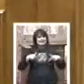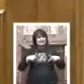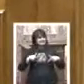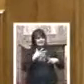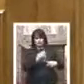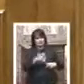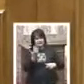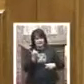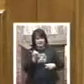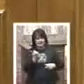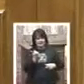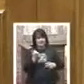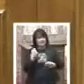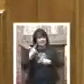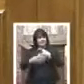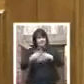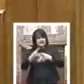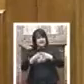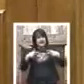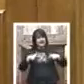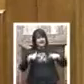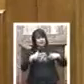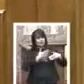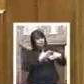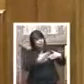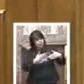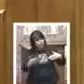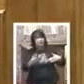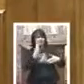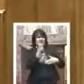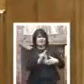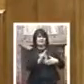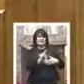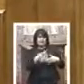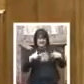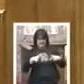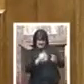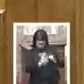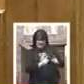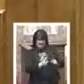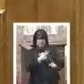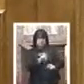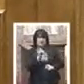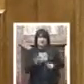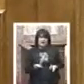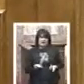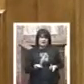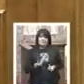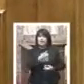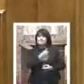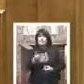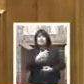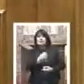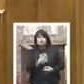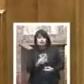εμπιστεύεται ούτε την εμπειρία και τη συνέχεια του κράτους, ούτε καν τον εαυτό της. Το μόνο που φαίνεται να εμπιστεύεται, και μάλιστα με κλειστά